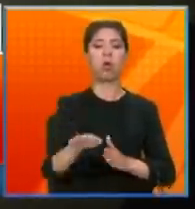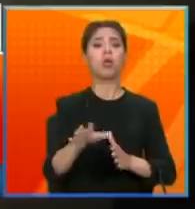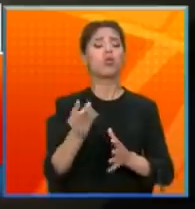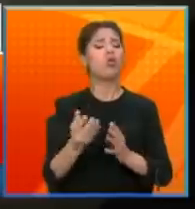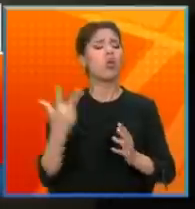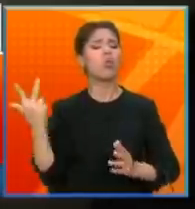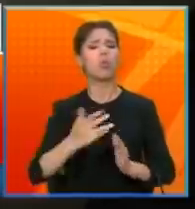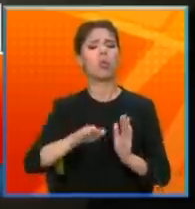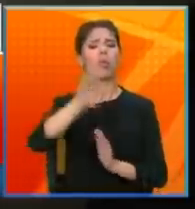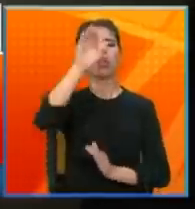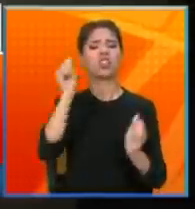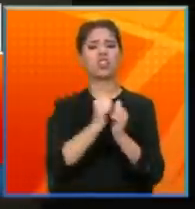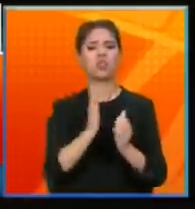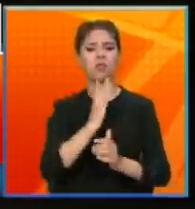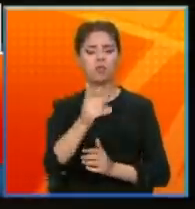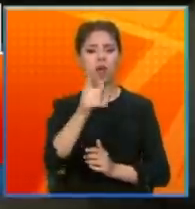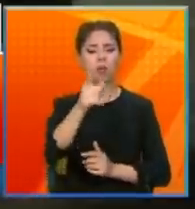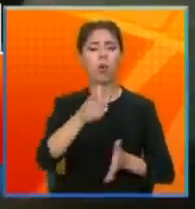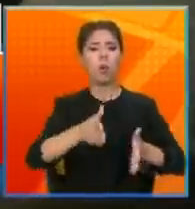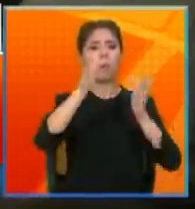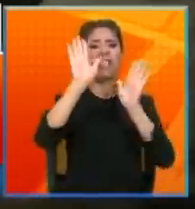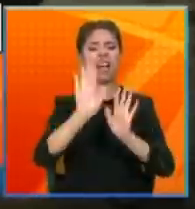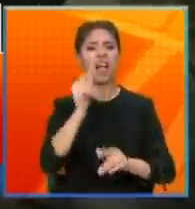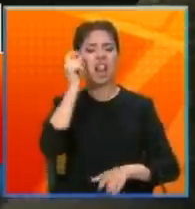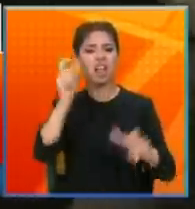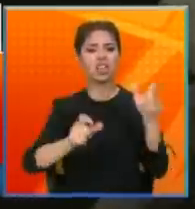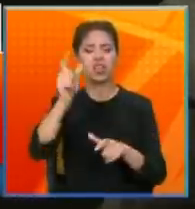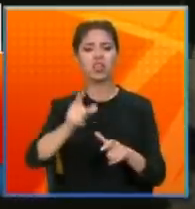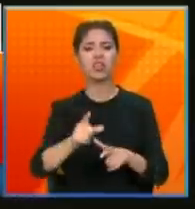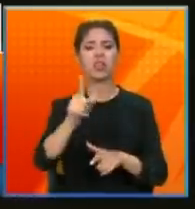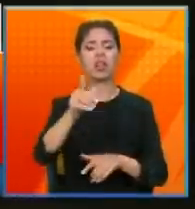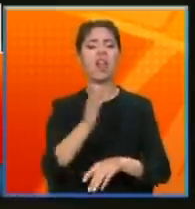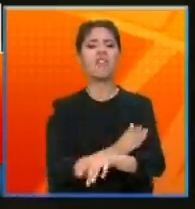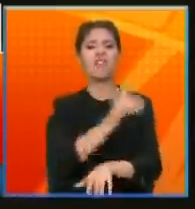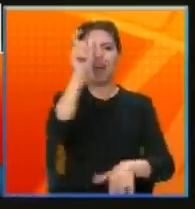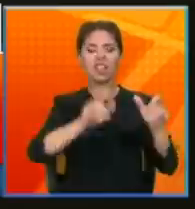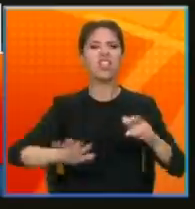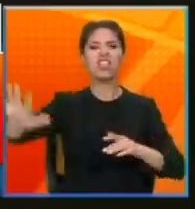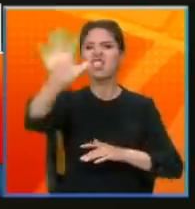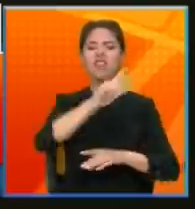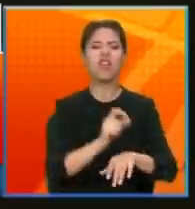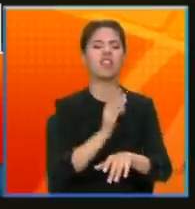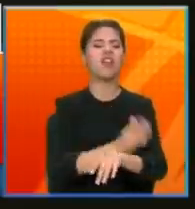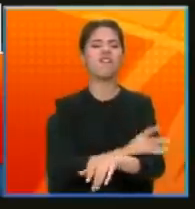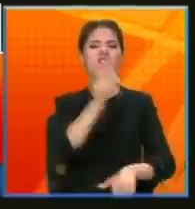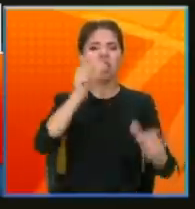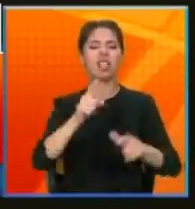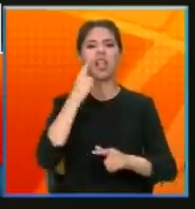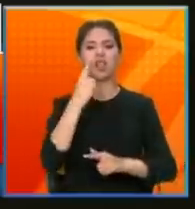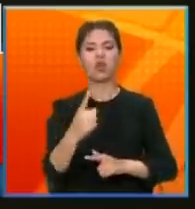kadar yükselmişti. Ve bu binada mahsur kalanlar yine bina sakinleri, çevredeki diğer vatandaşlar